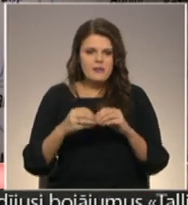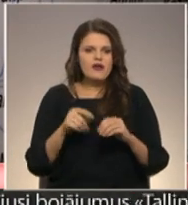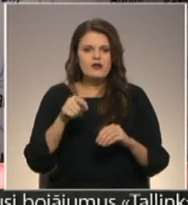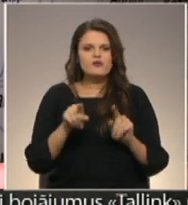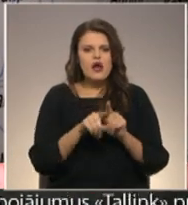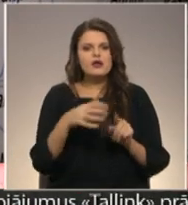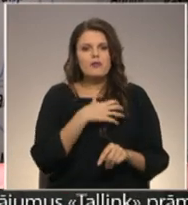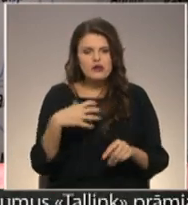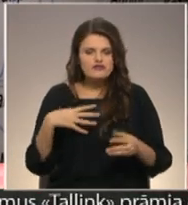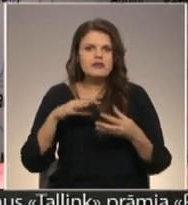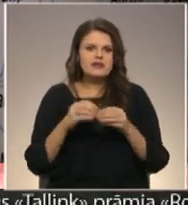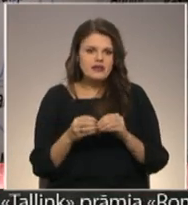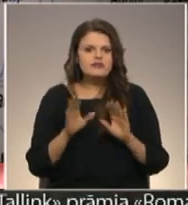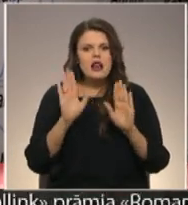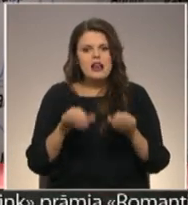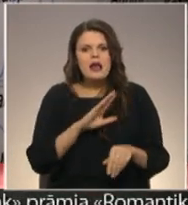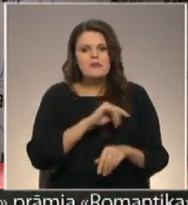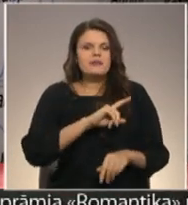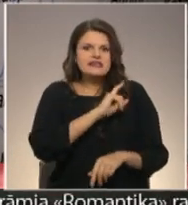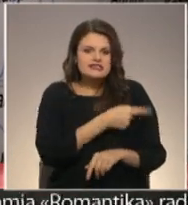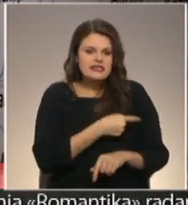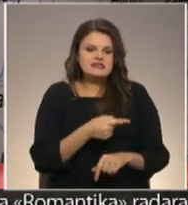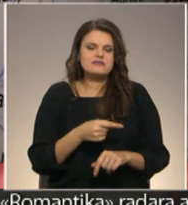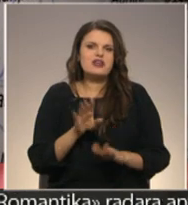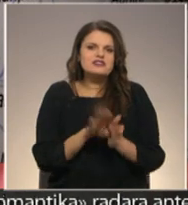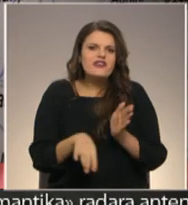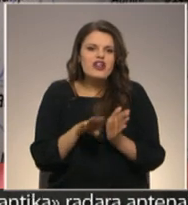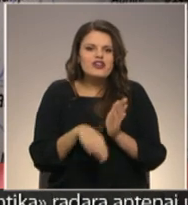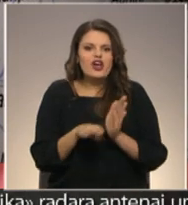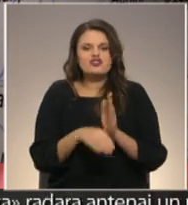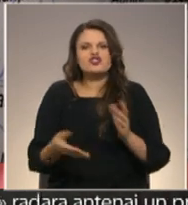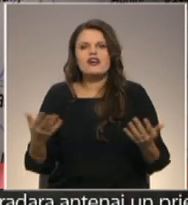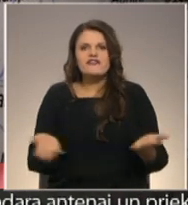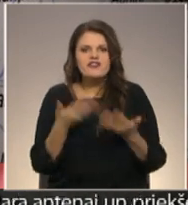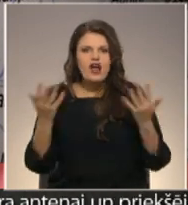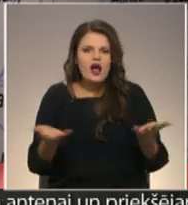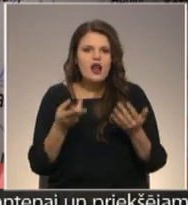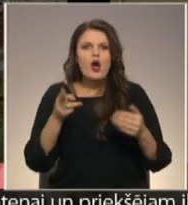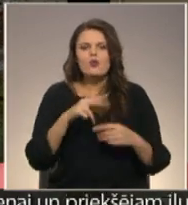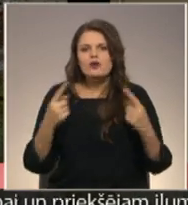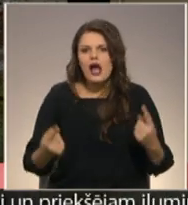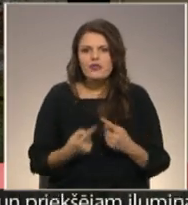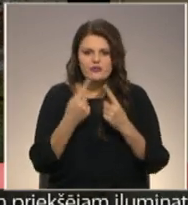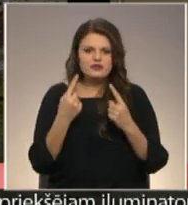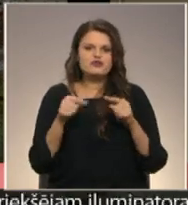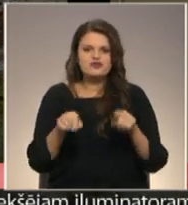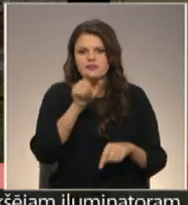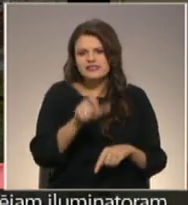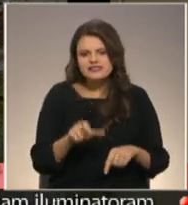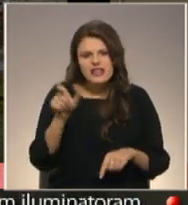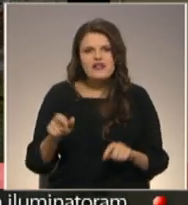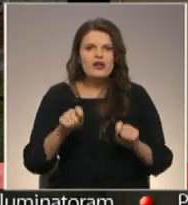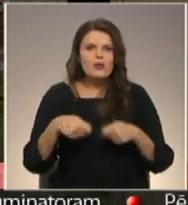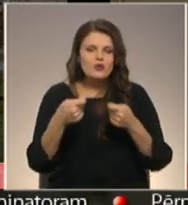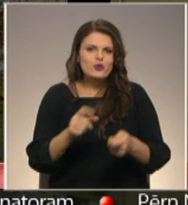arī pašvaldība ņems vērā, lai pēc iespējas vienkāršāk, vieglāk un atbilstošāk, teiksim, šiem cilvēkiem